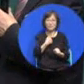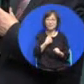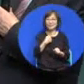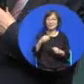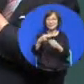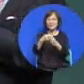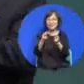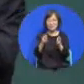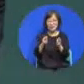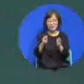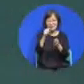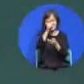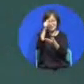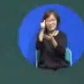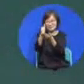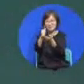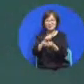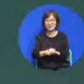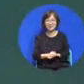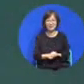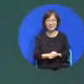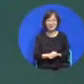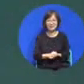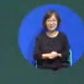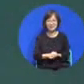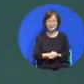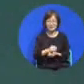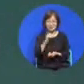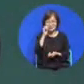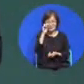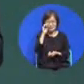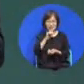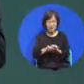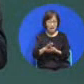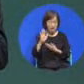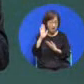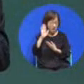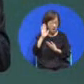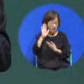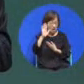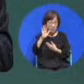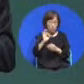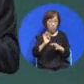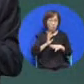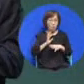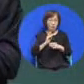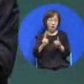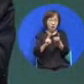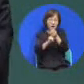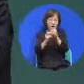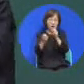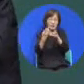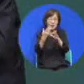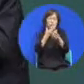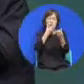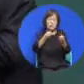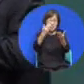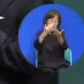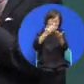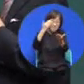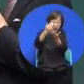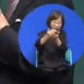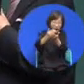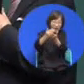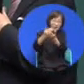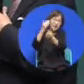church elders. 이 성경책 하나 전달해주고도 역사를 하는데 앞으로 어떤 일이 날지 그거는 하나님이 아시는 겁니다. Just by relaying the Bible alone, great works are arise. So we have